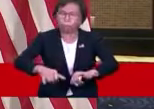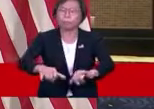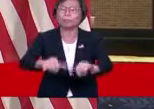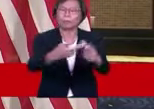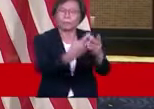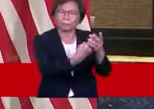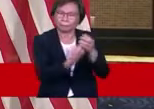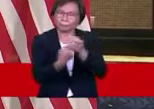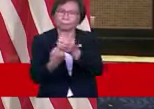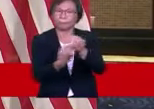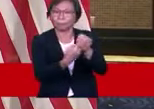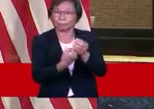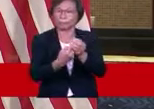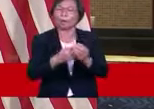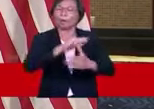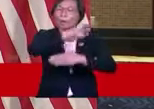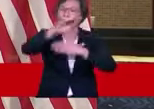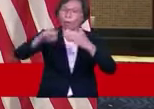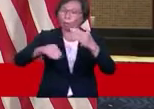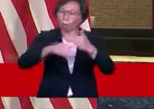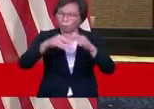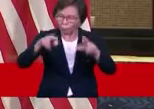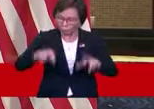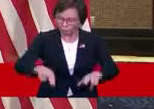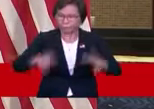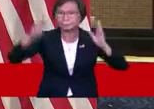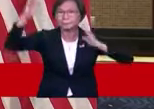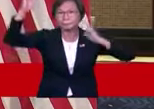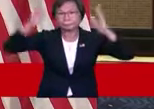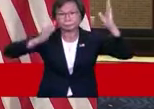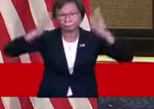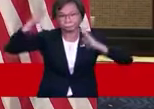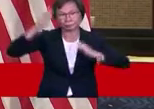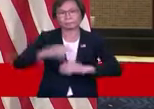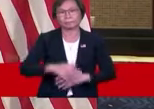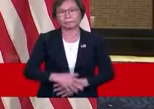perpaduan seluruh rakyat Indonesia Bismillahirohmanirohim